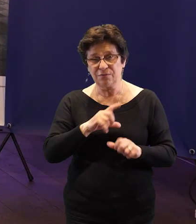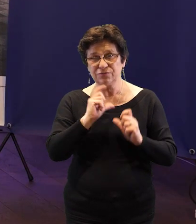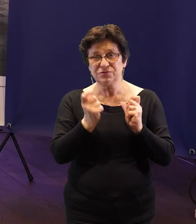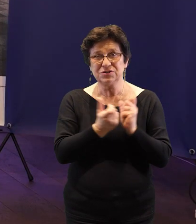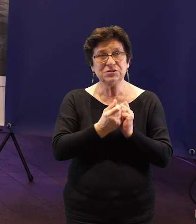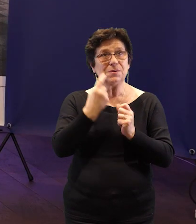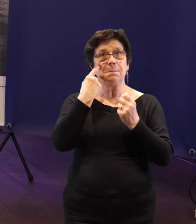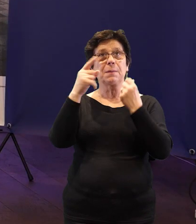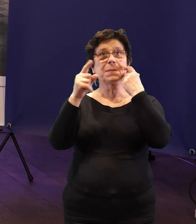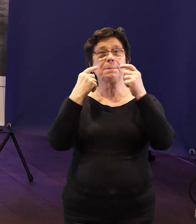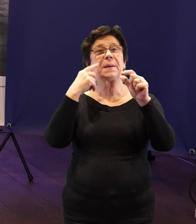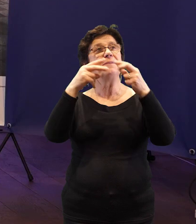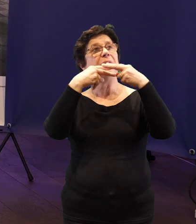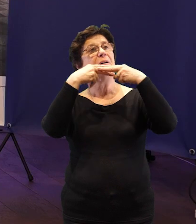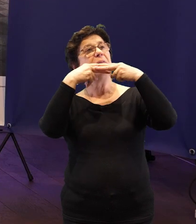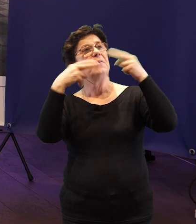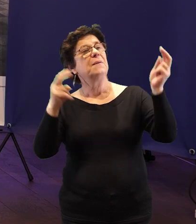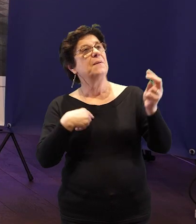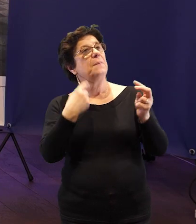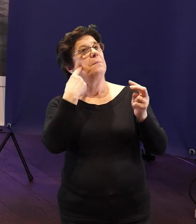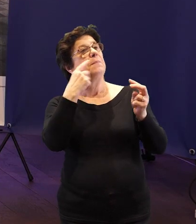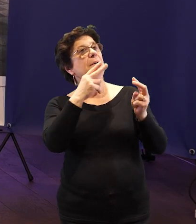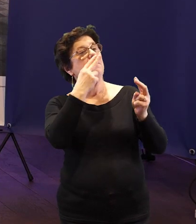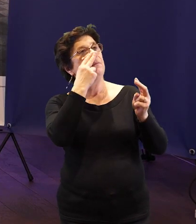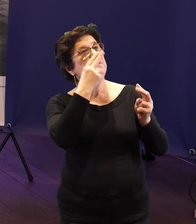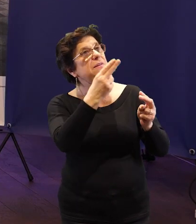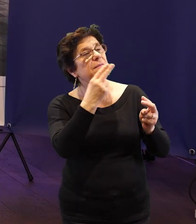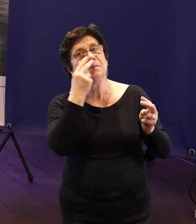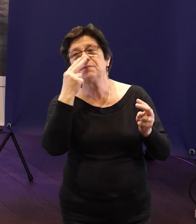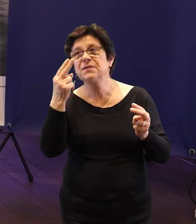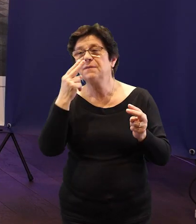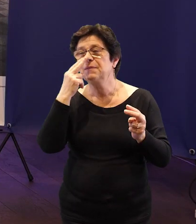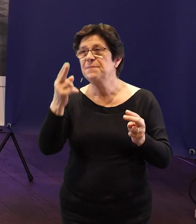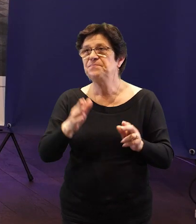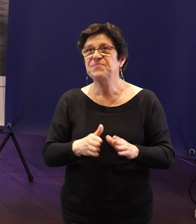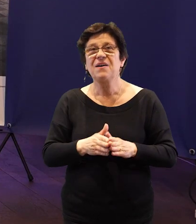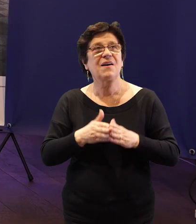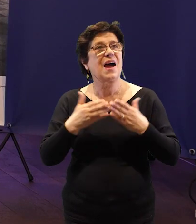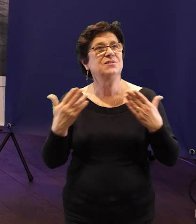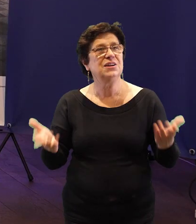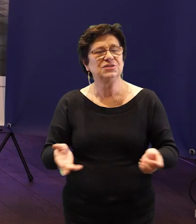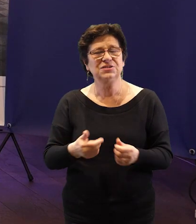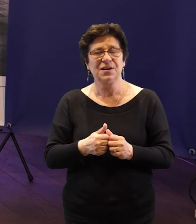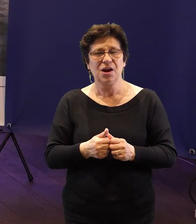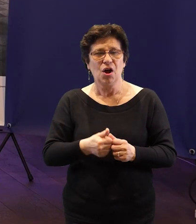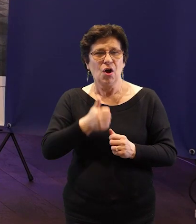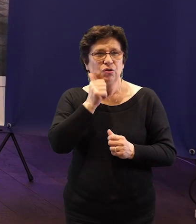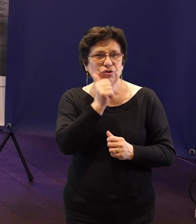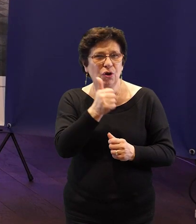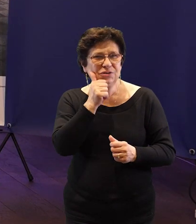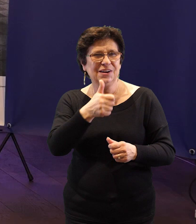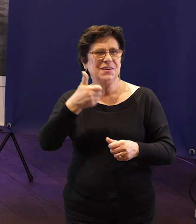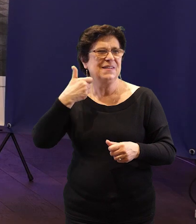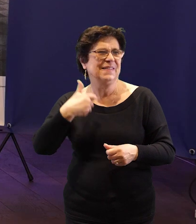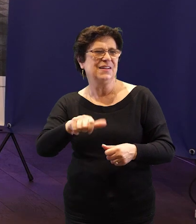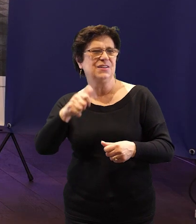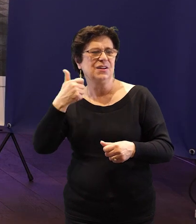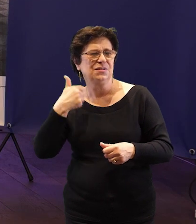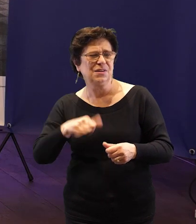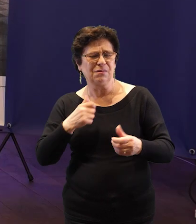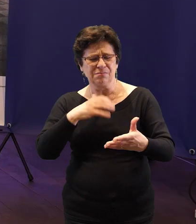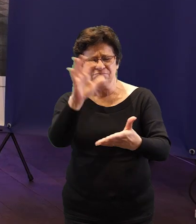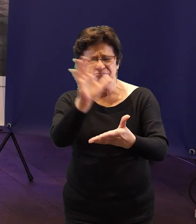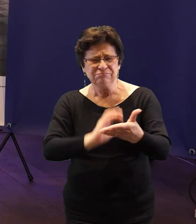coś widzieć, jakieś obiekty w prasie. Z tygodnia na tydzień, z dnia na dzień i z tygodnia na tydzień tych